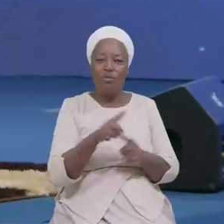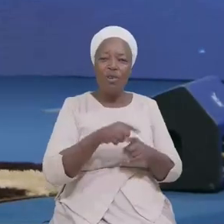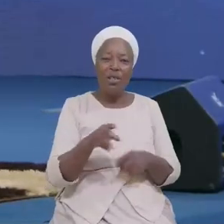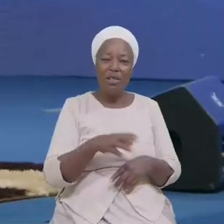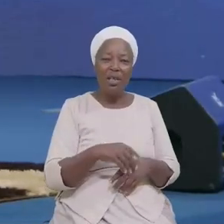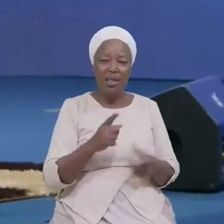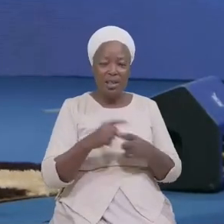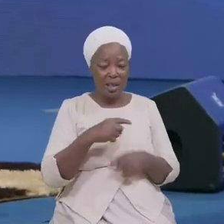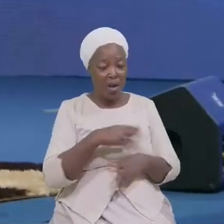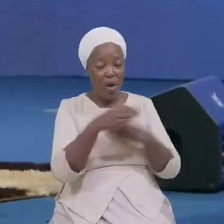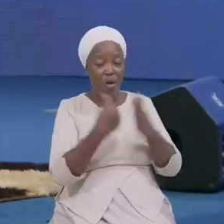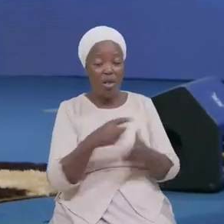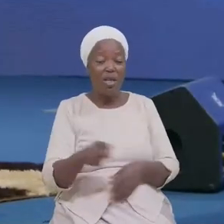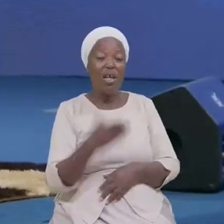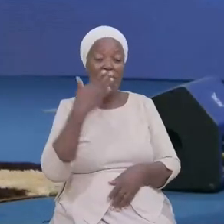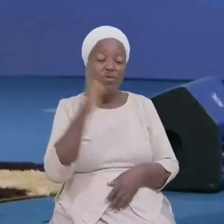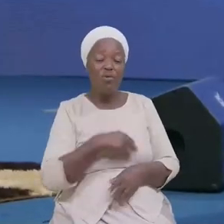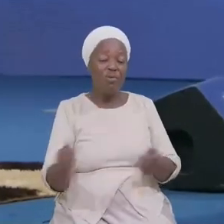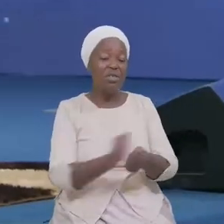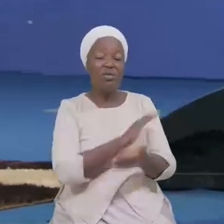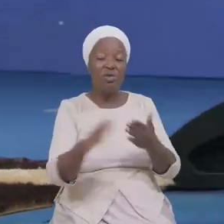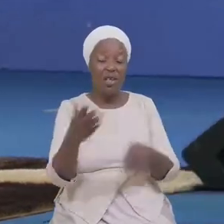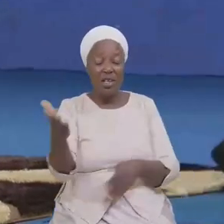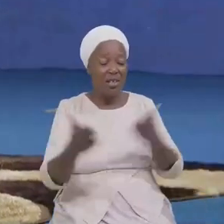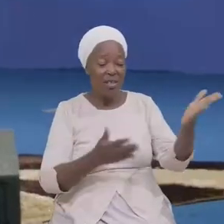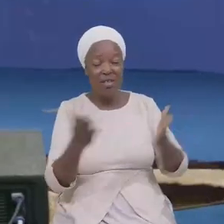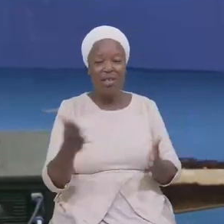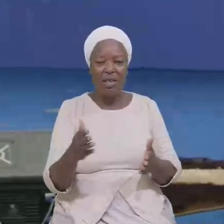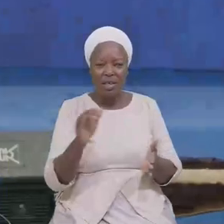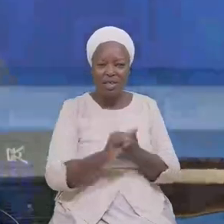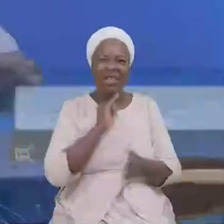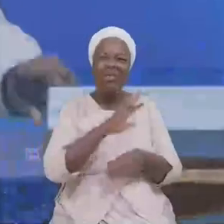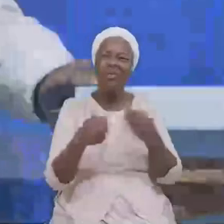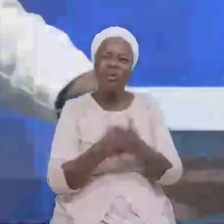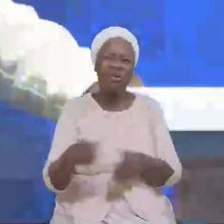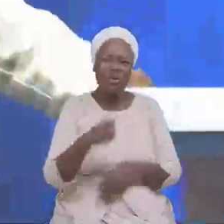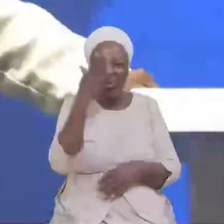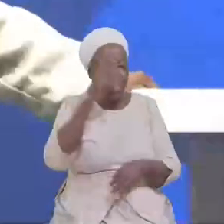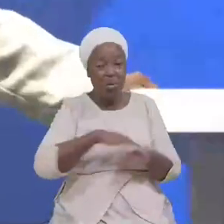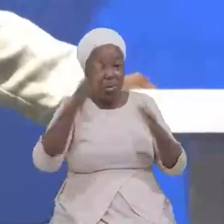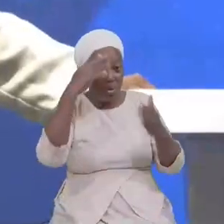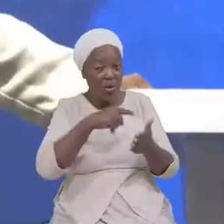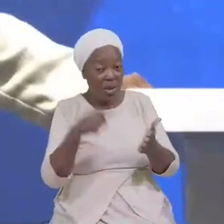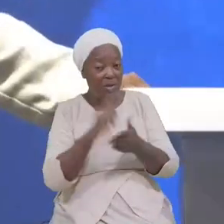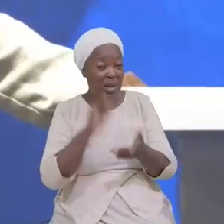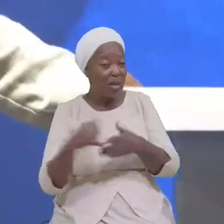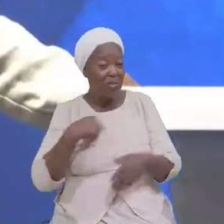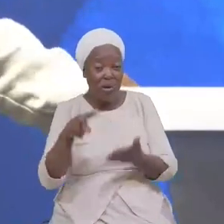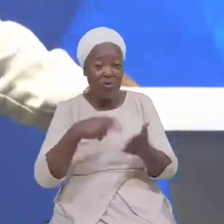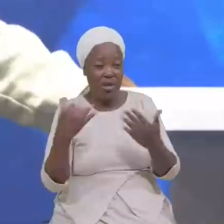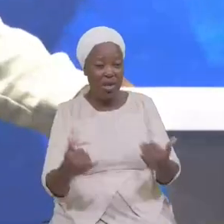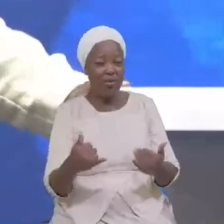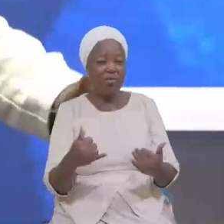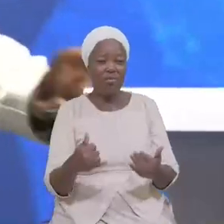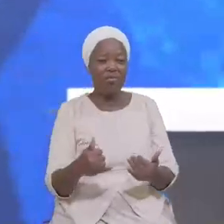il dit, oh, tout ce qui est mauvais va se disperser. C'est tout ce qu'ils connaissent. Ils ne connaissent pas ce que nous lisons maintenant.